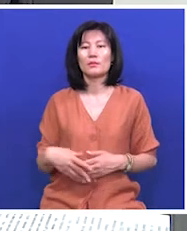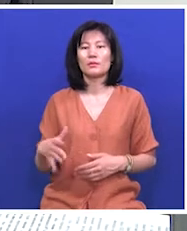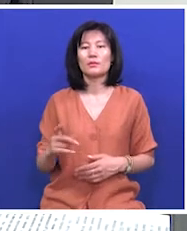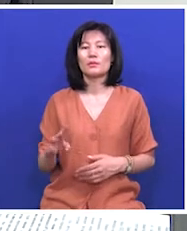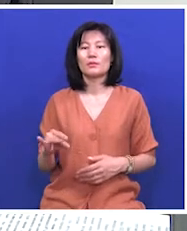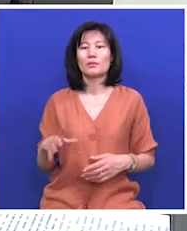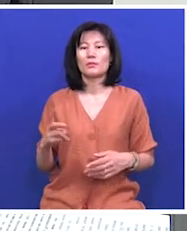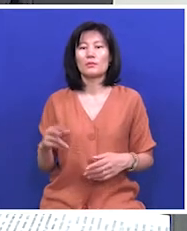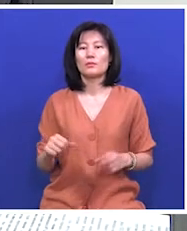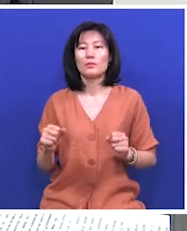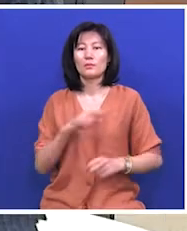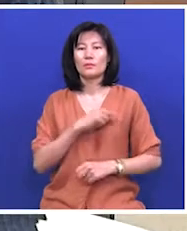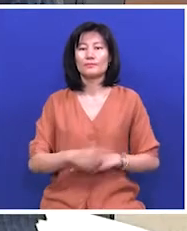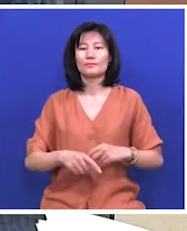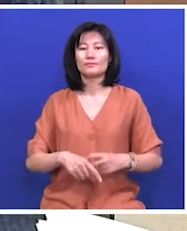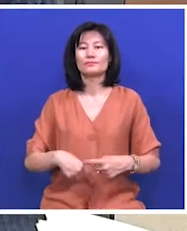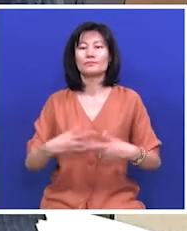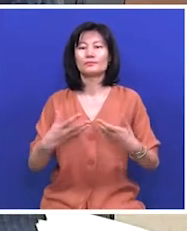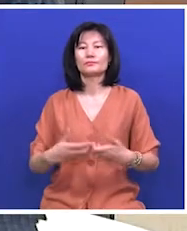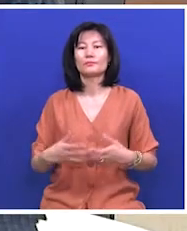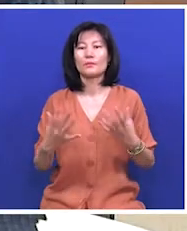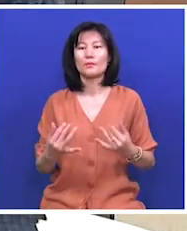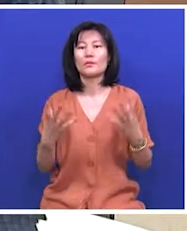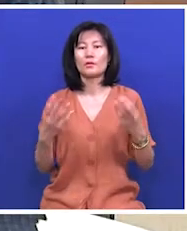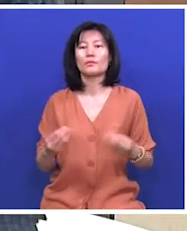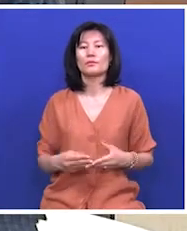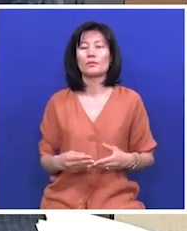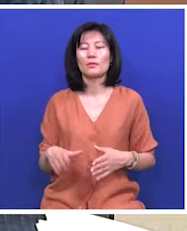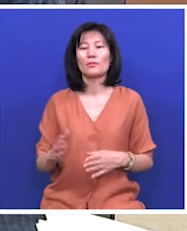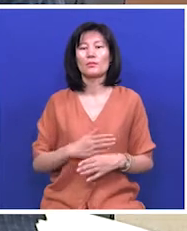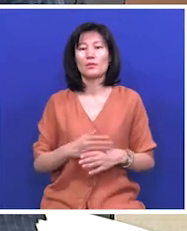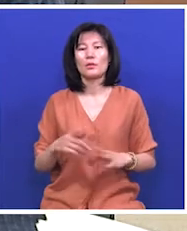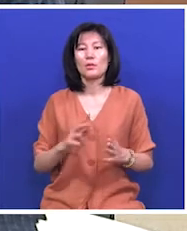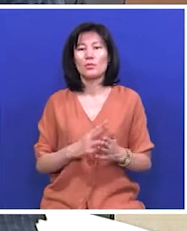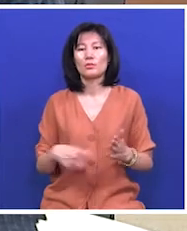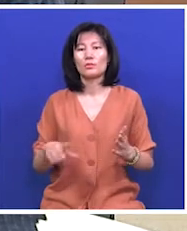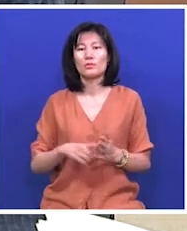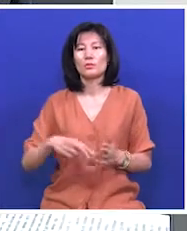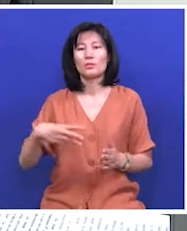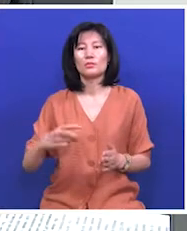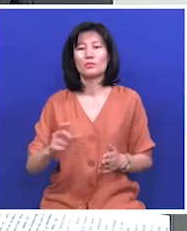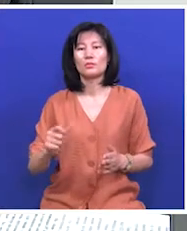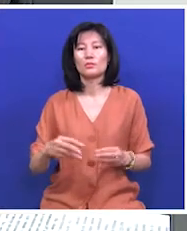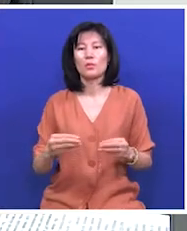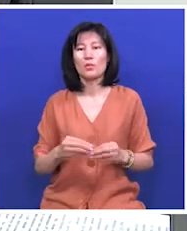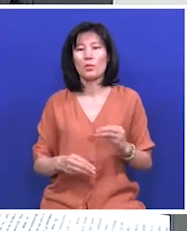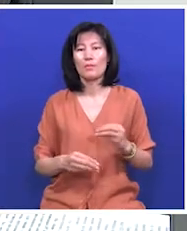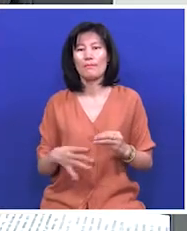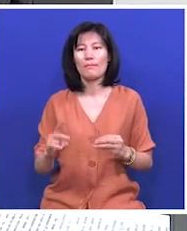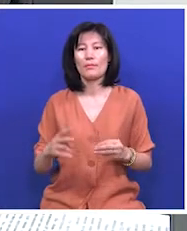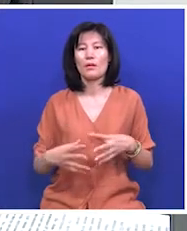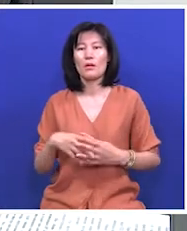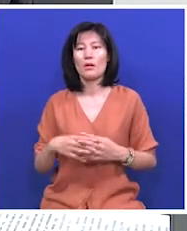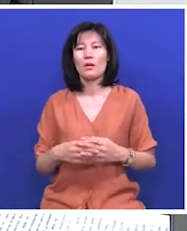тауар өндірушілерге босату бағасы жеткізіп беруін есептегенде. Бүгінгі күнге бөлінген 37 мың тоннаның 10 мың